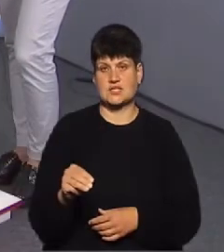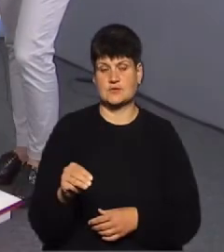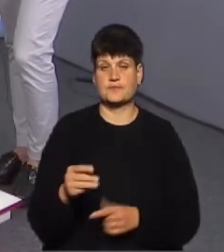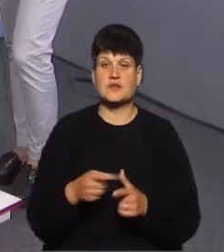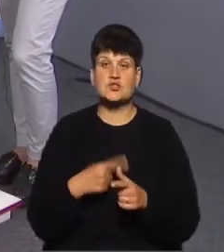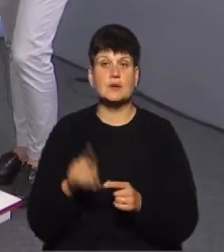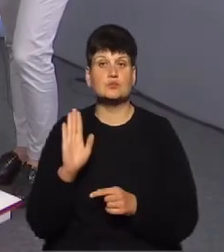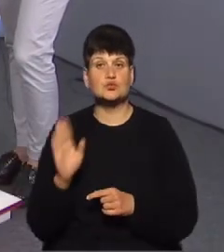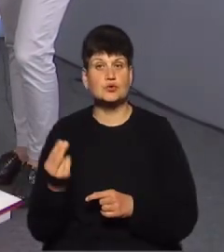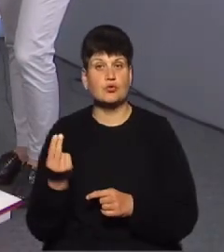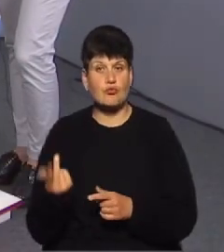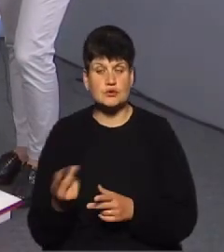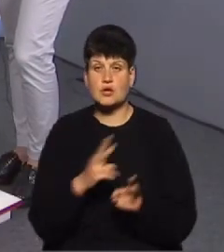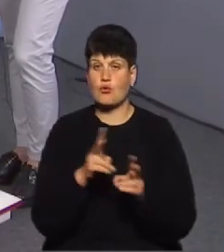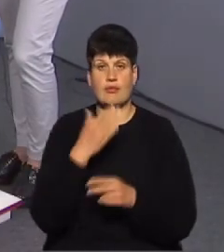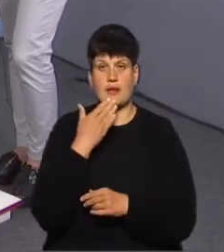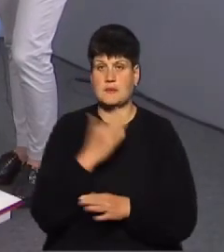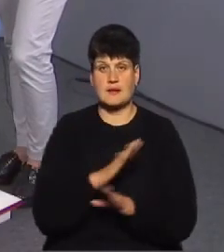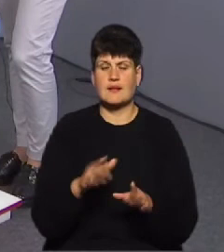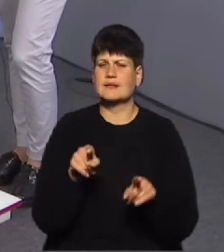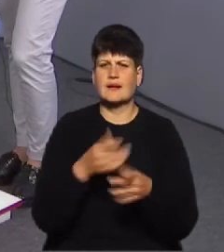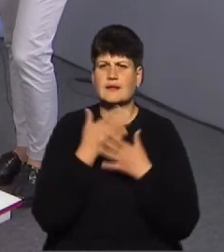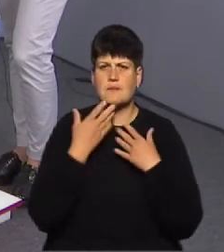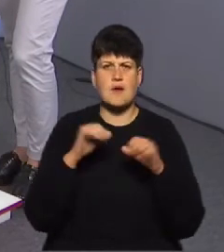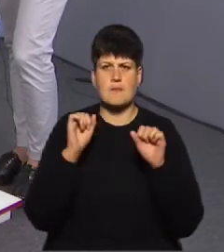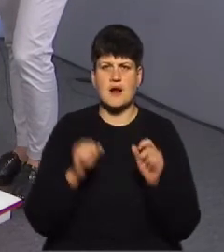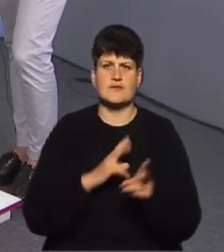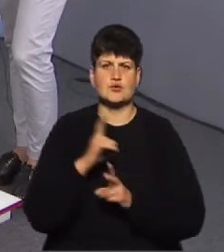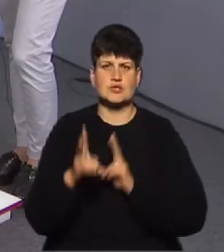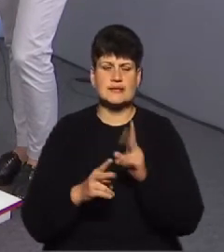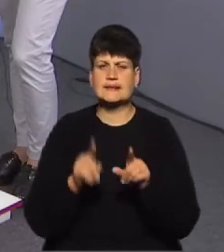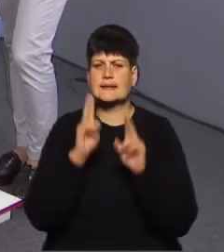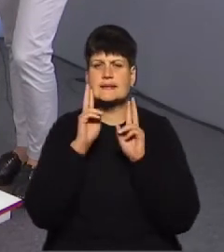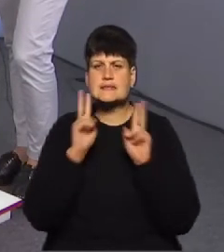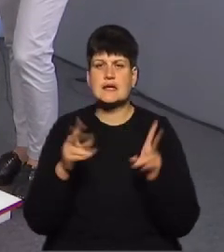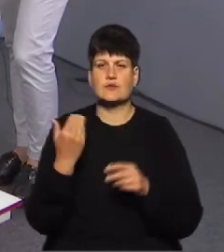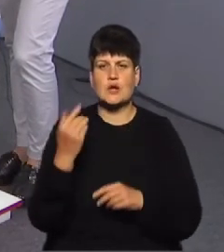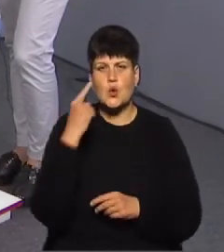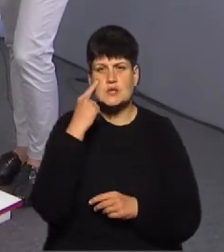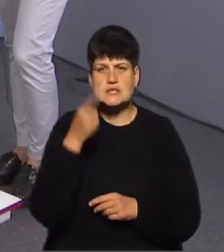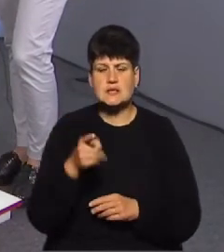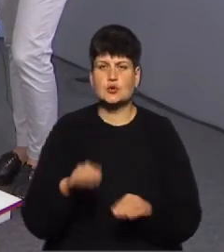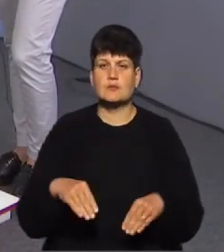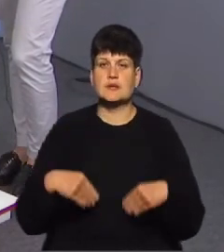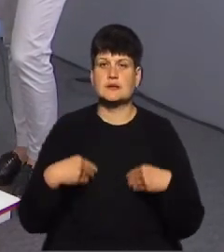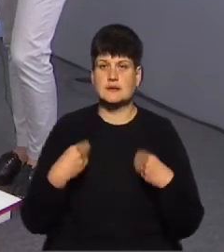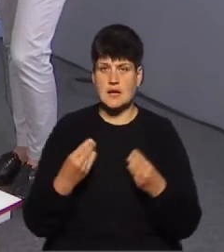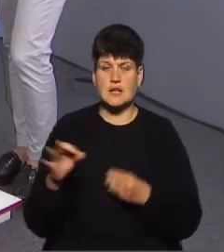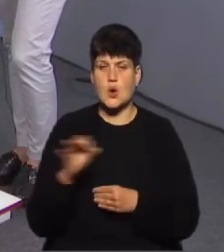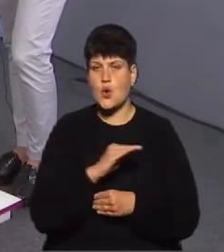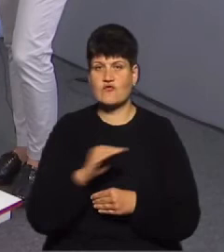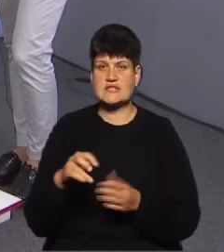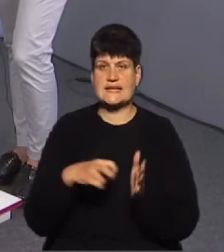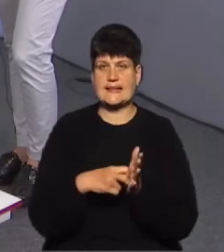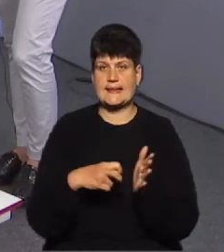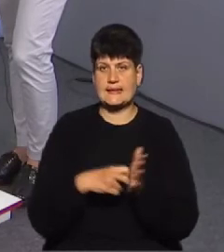нікого не питали, ти не мав права ні оскаржувати, ти не знав ні твої оцінки. Тобі дав екзекуційний лист і записали, і